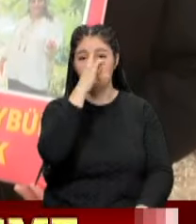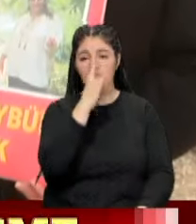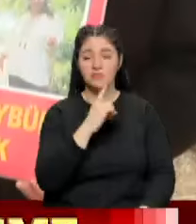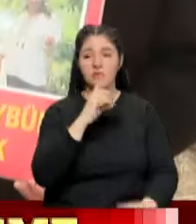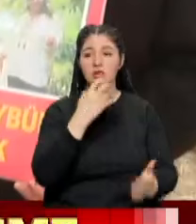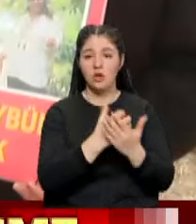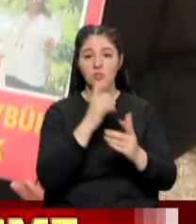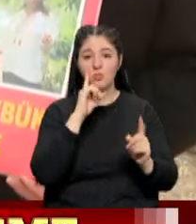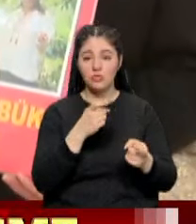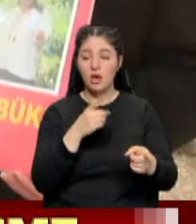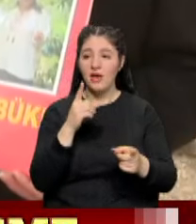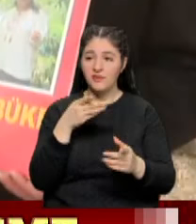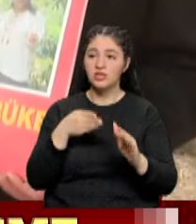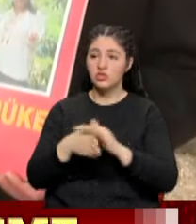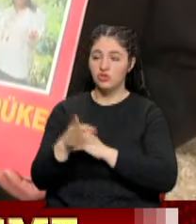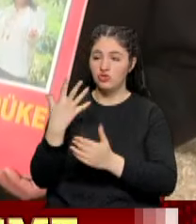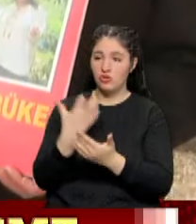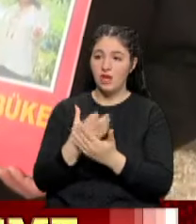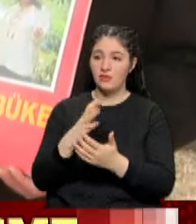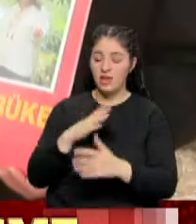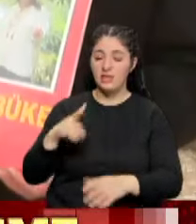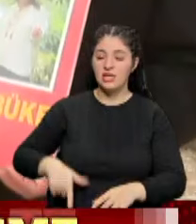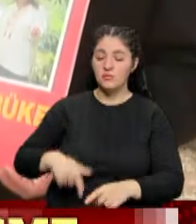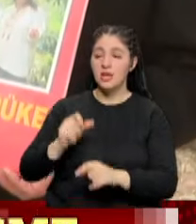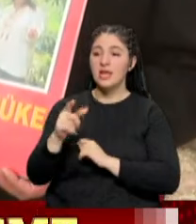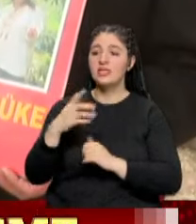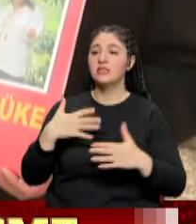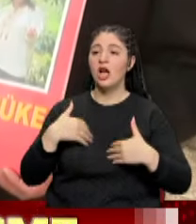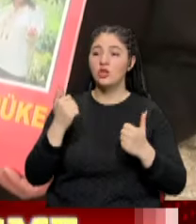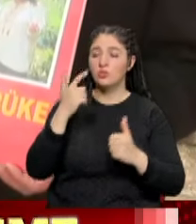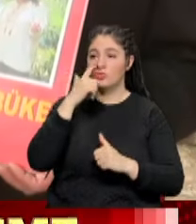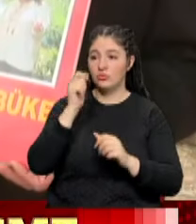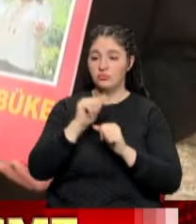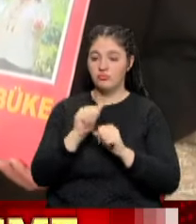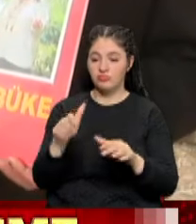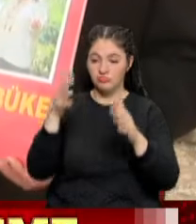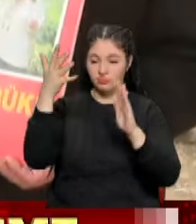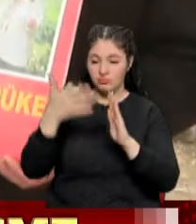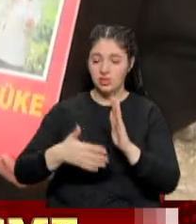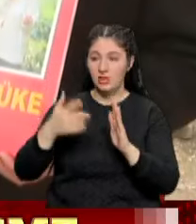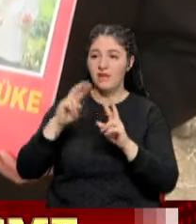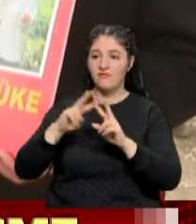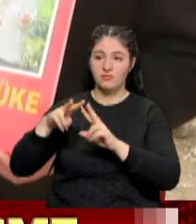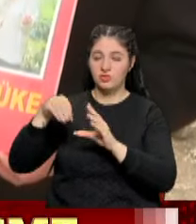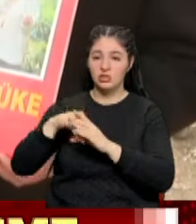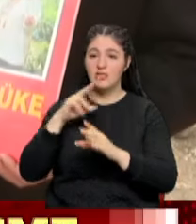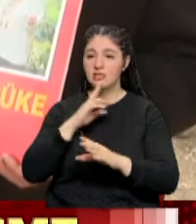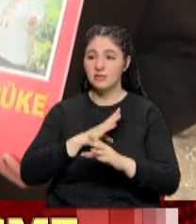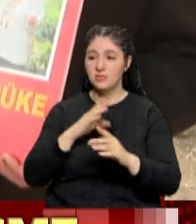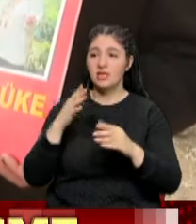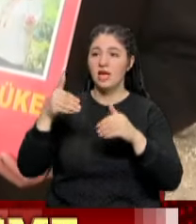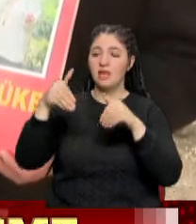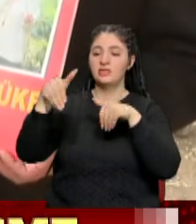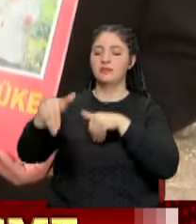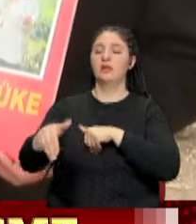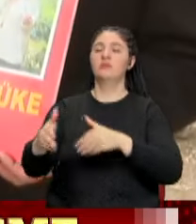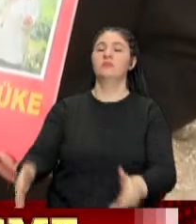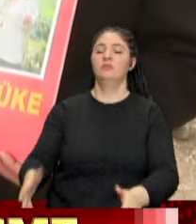kayıt, evet, bulunuyor. Evet, giriş kaydı var. İzmir İl Sağlık Müdürlüğü'nün yayınladığı bir linkte kızımın sedyede resmi